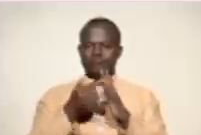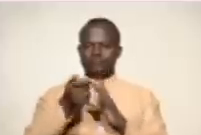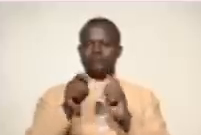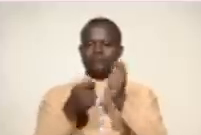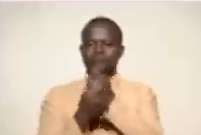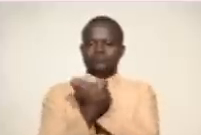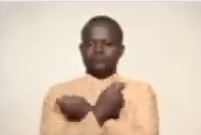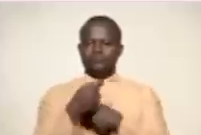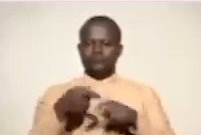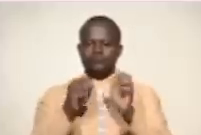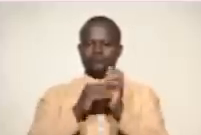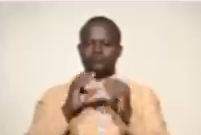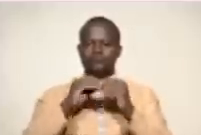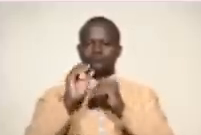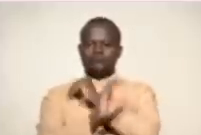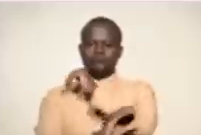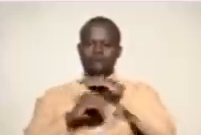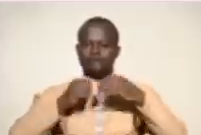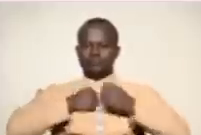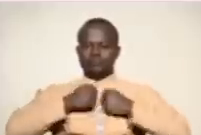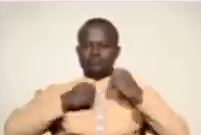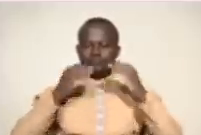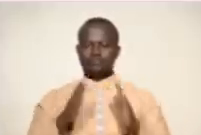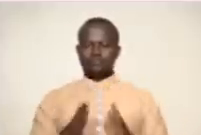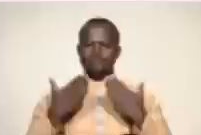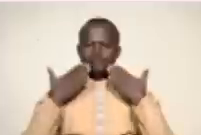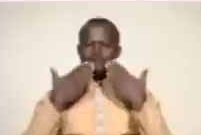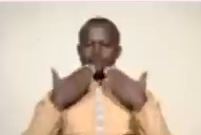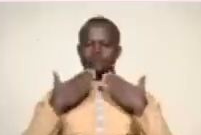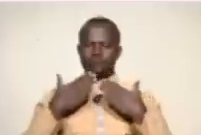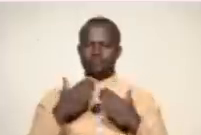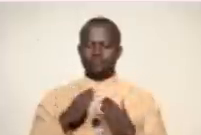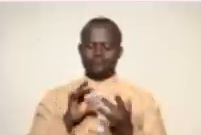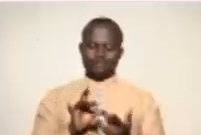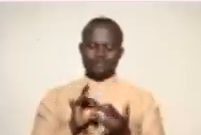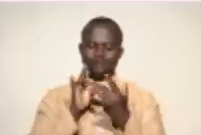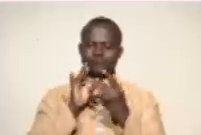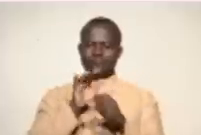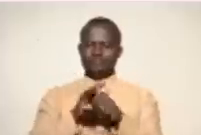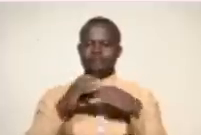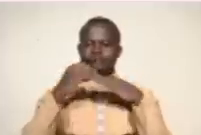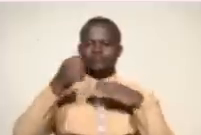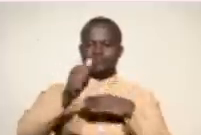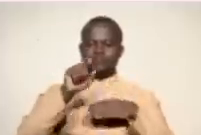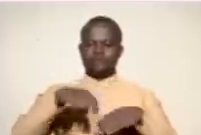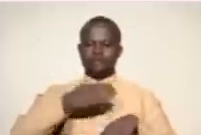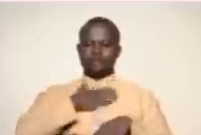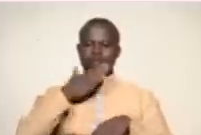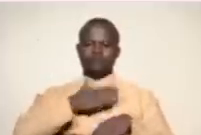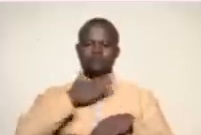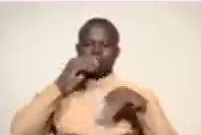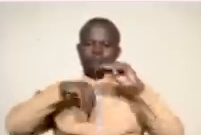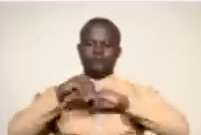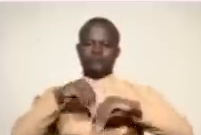amavugurura ndetse akaba n'umukuru w'igihugu cy'u Rwanda ndashimira byimazeyo ubuyobozi bwe tugomba kwishimira